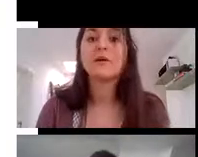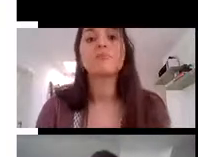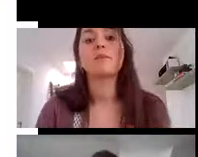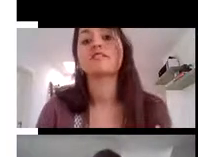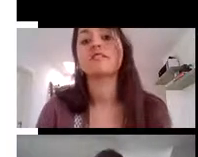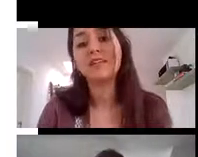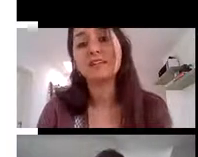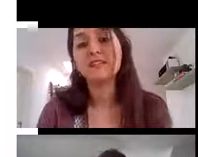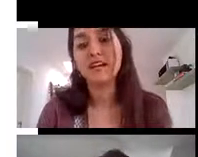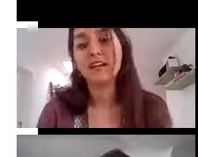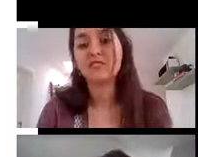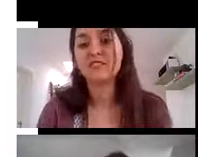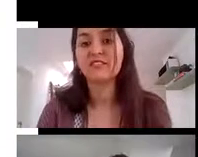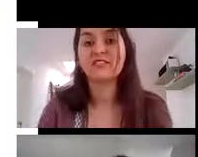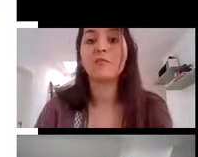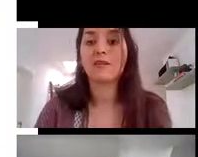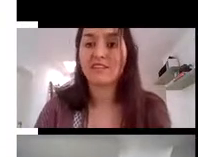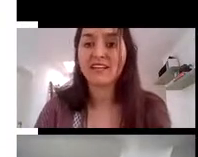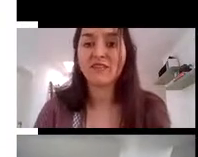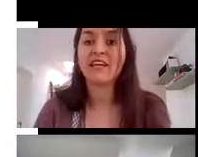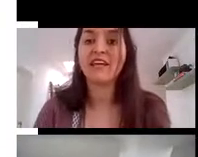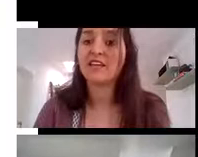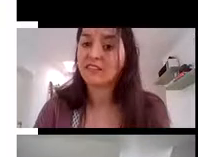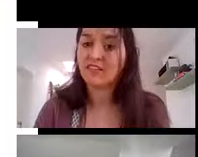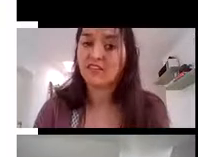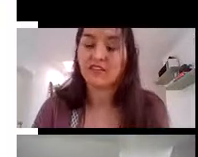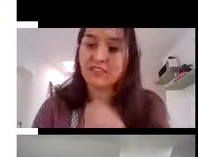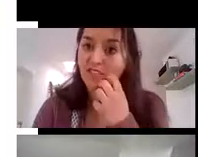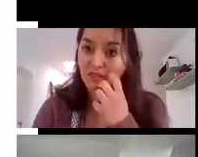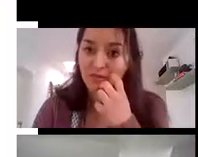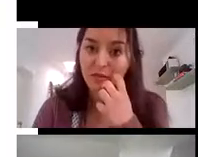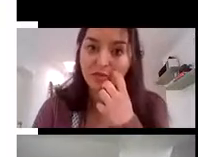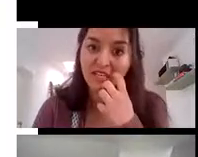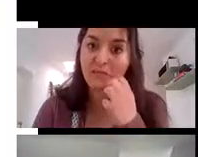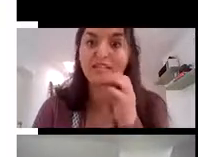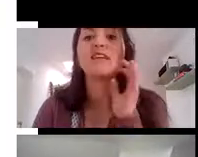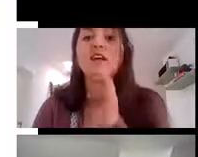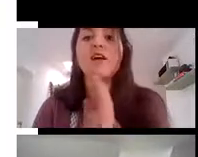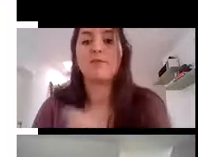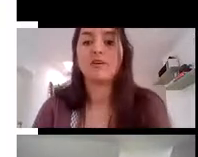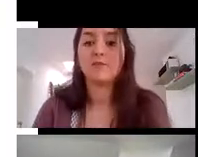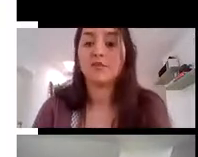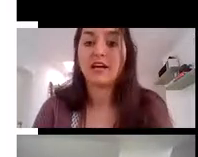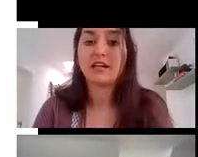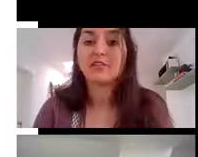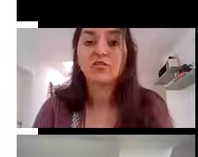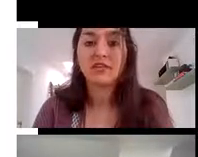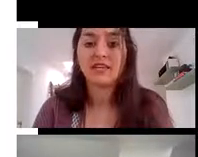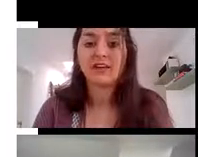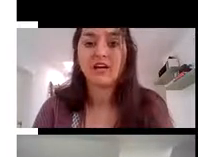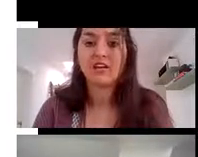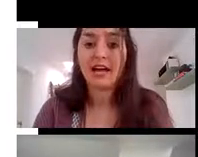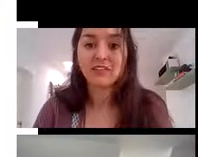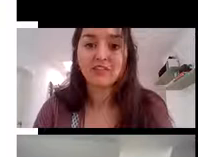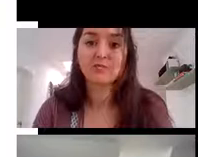is. Mensen die wel in dit scenario zitten, de ambassade heeft een heel artikel uitgeschreven op zijn website met echt heel